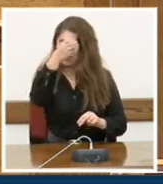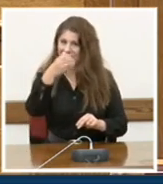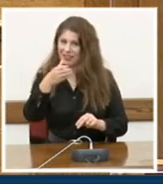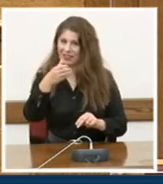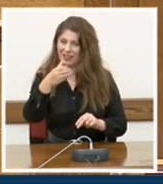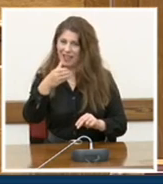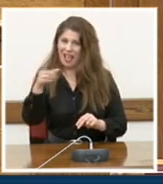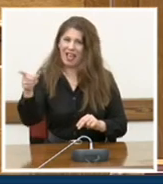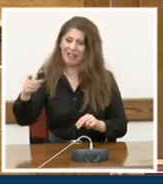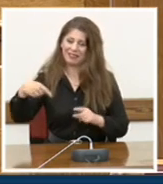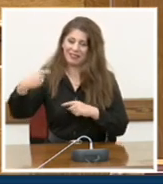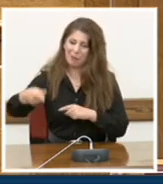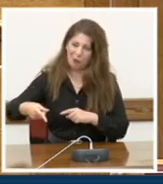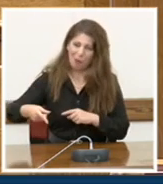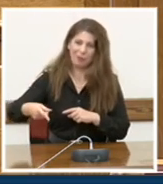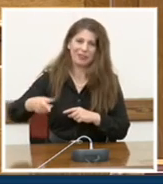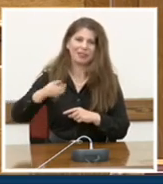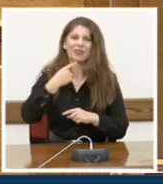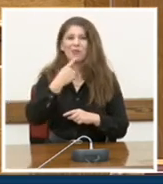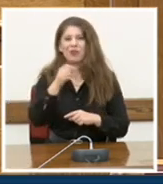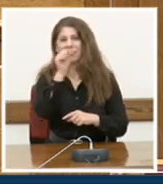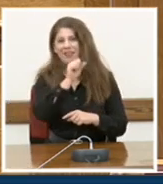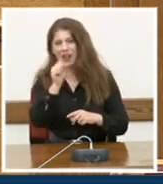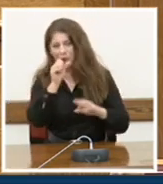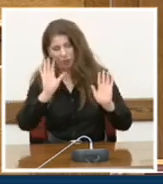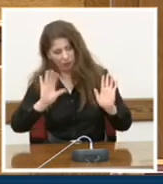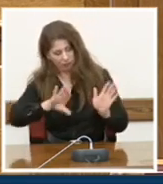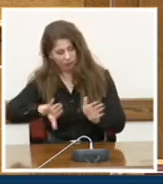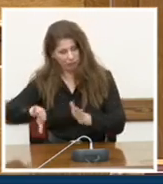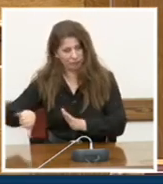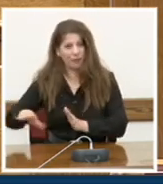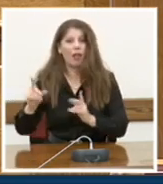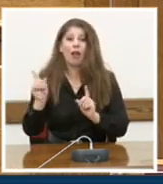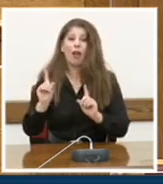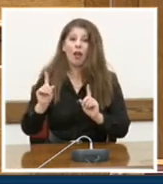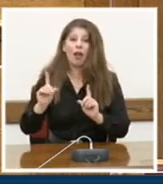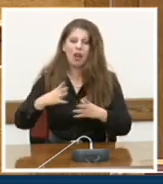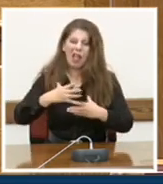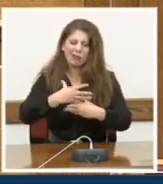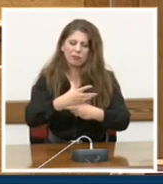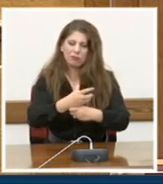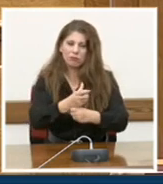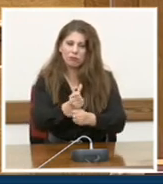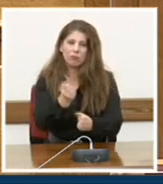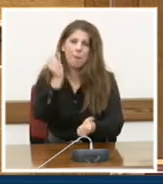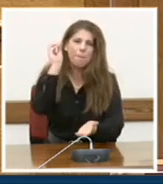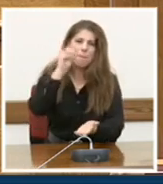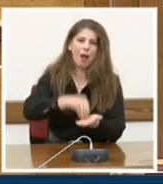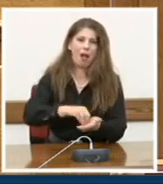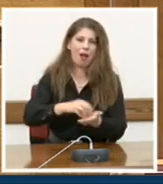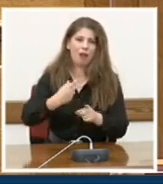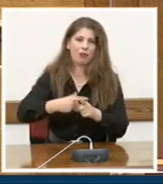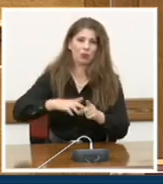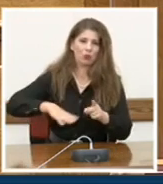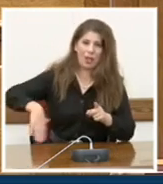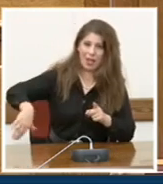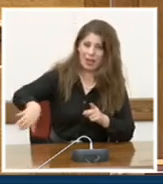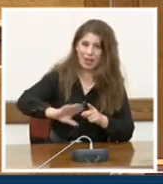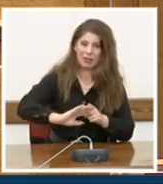υγειά της επόμενης, που λέει και το λαϊκό άσμα, αλλά ξεζουμίζοντας πάλι τον ελληνικό λαό,